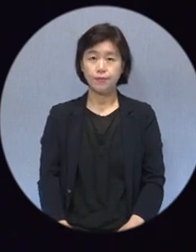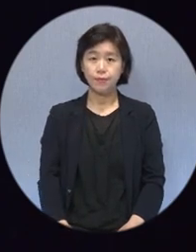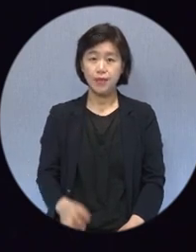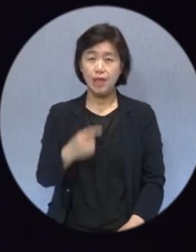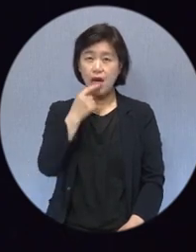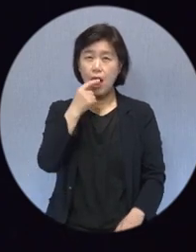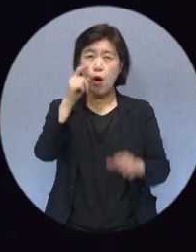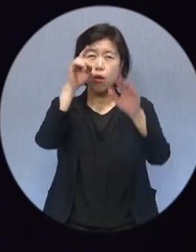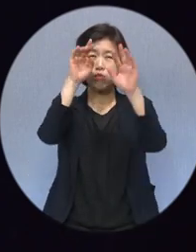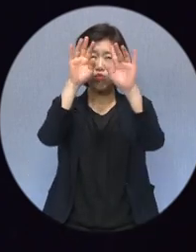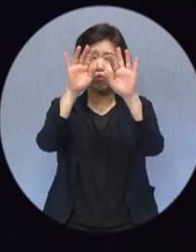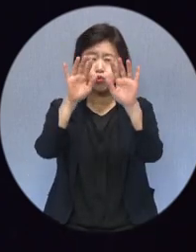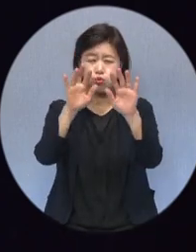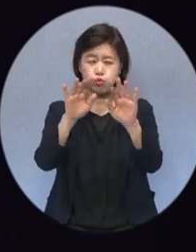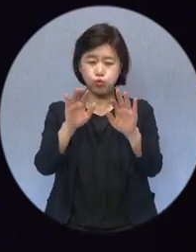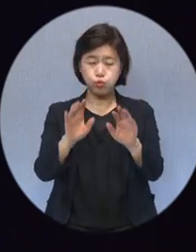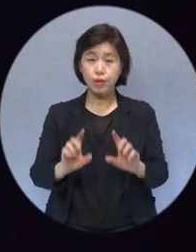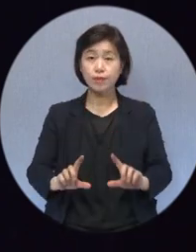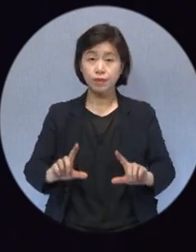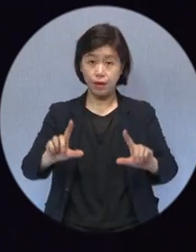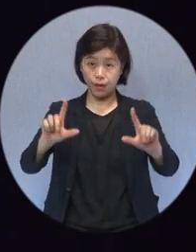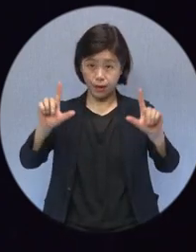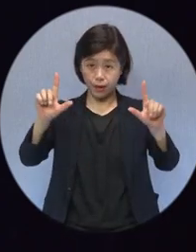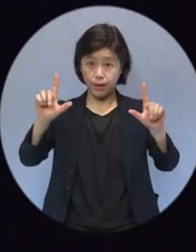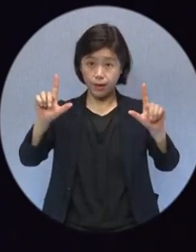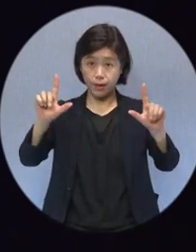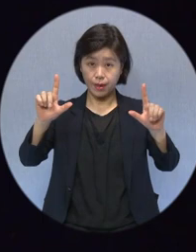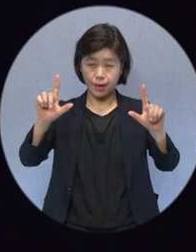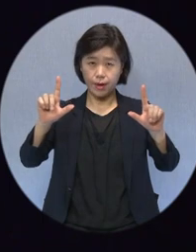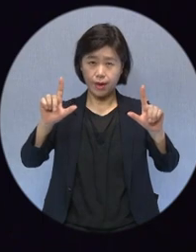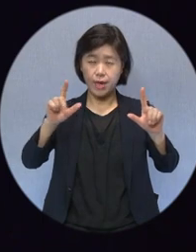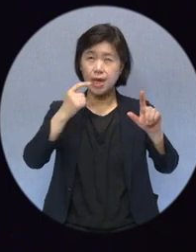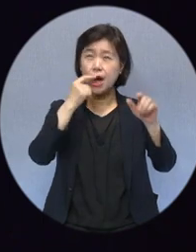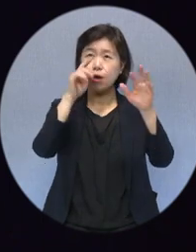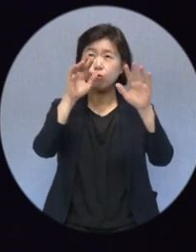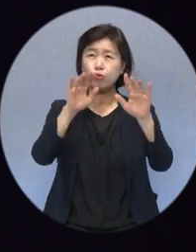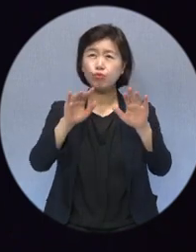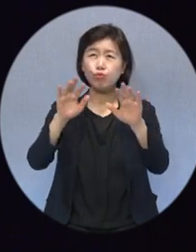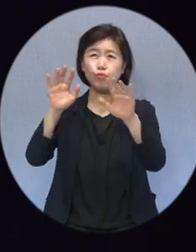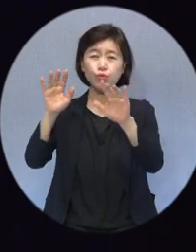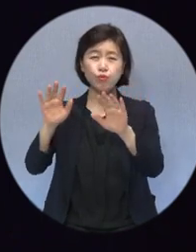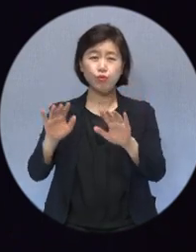한방눈 오는 날에도 차르르 차르르